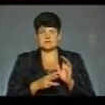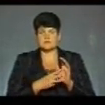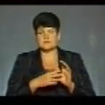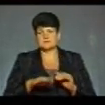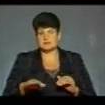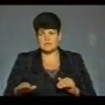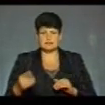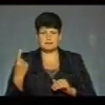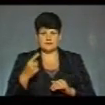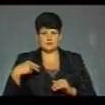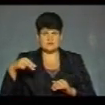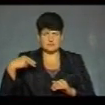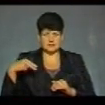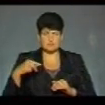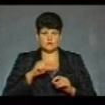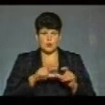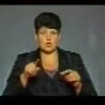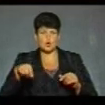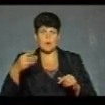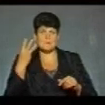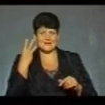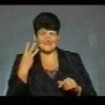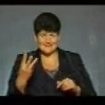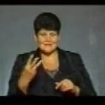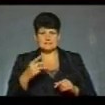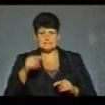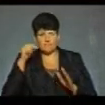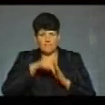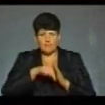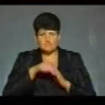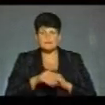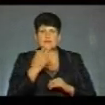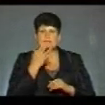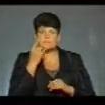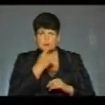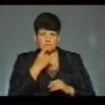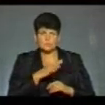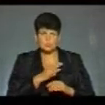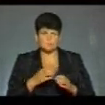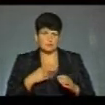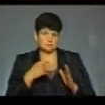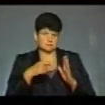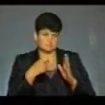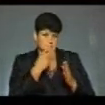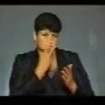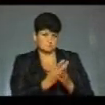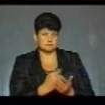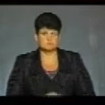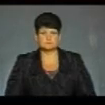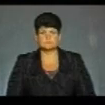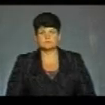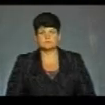першому уроці в тернопільській школі номер 3 з поглибленим вивченням іноземних мов побувала і наша знімальна група. Як це було, дивіться далі у